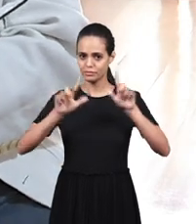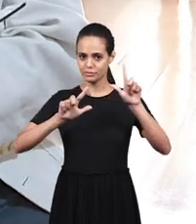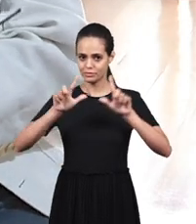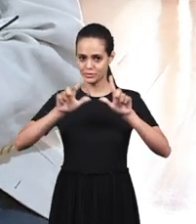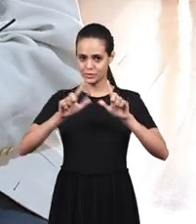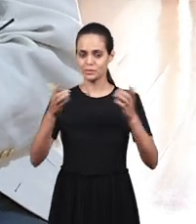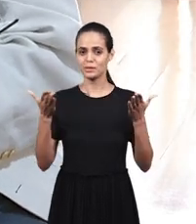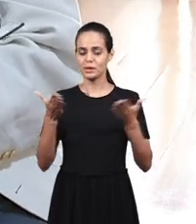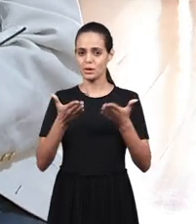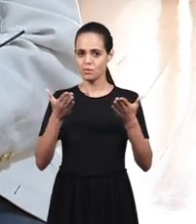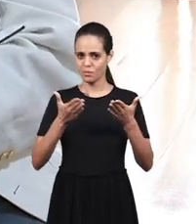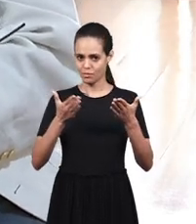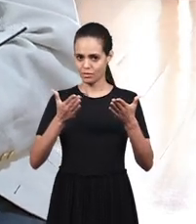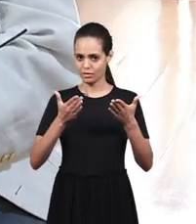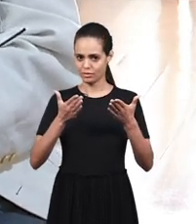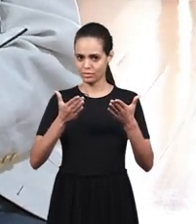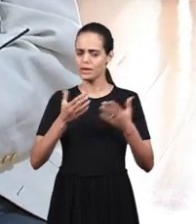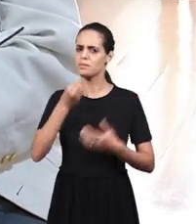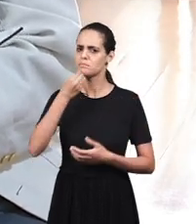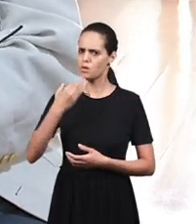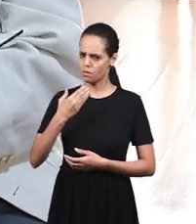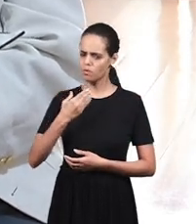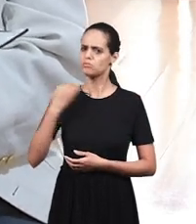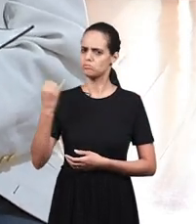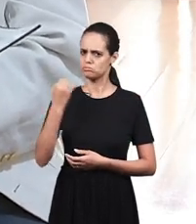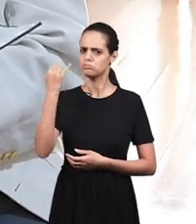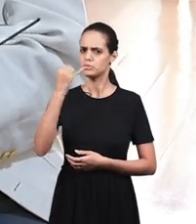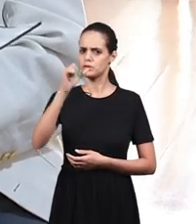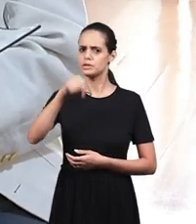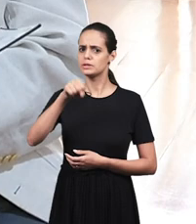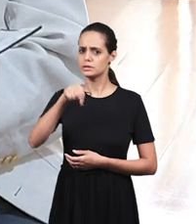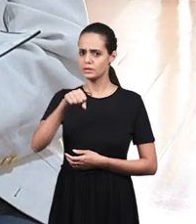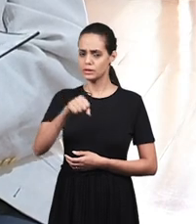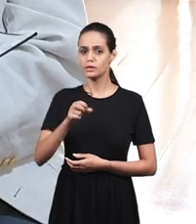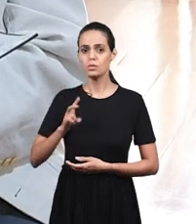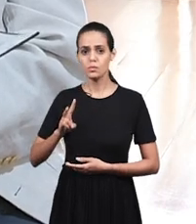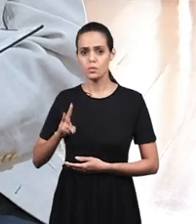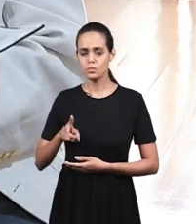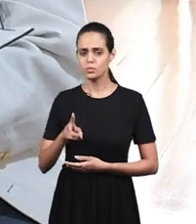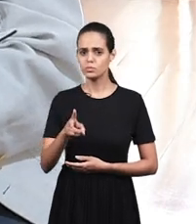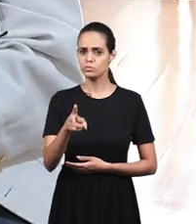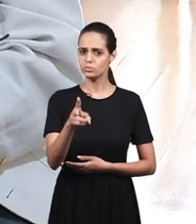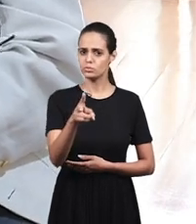нас, что стоит того, чтобы